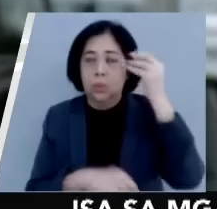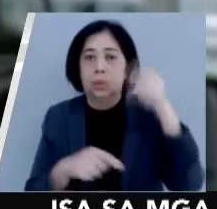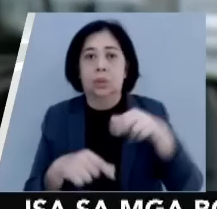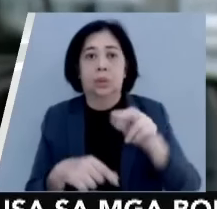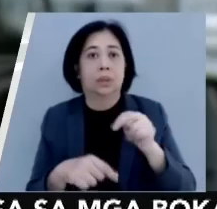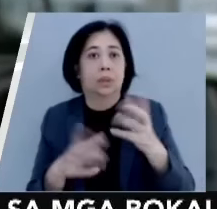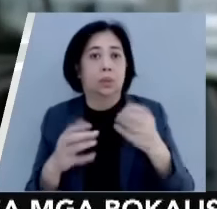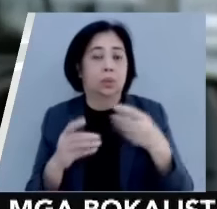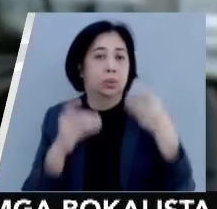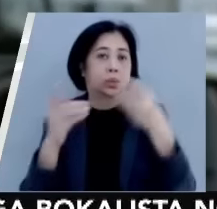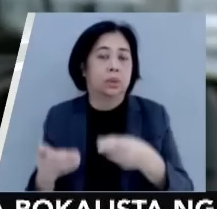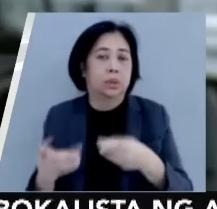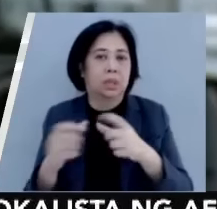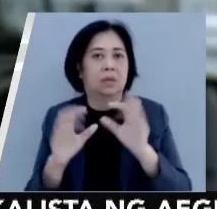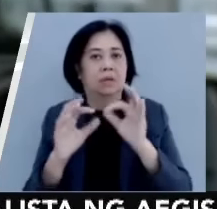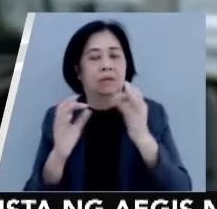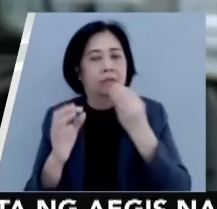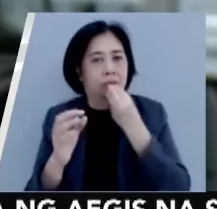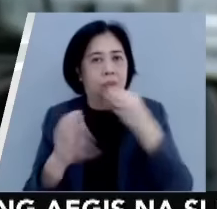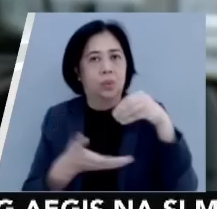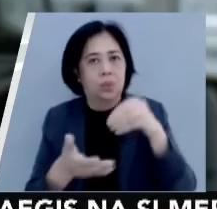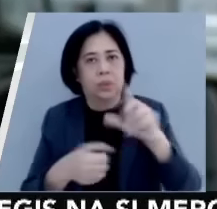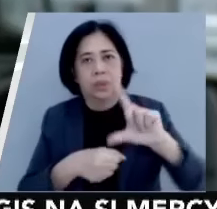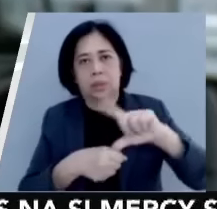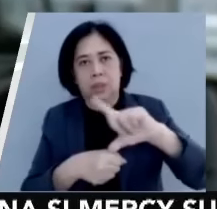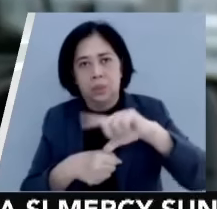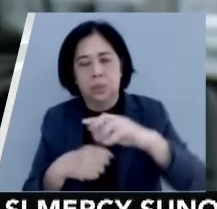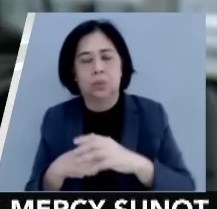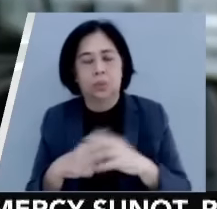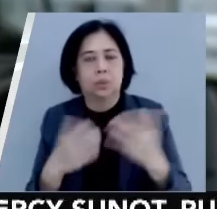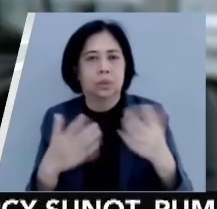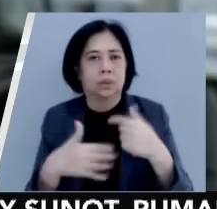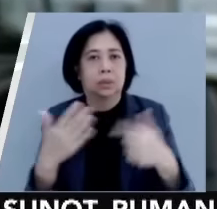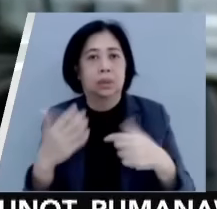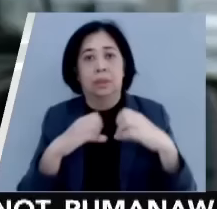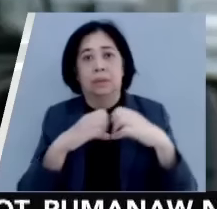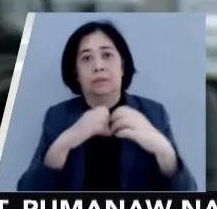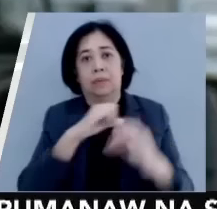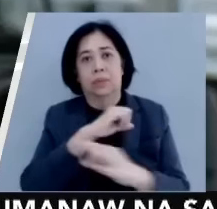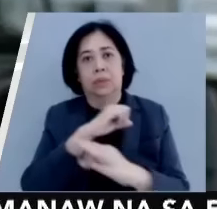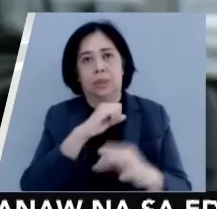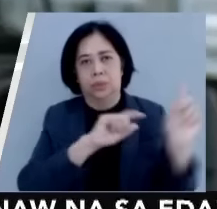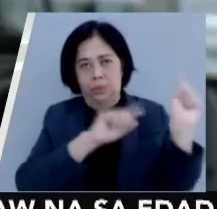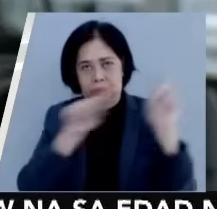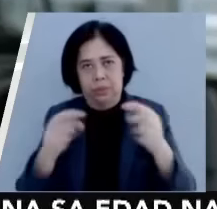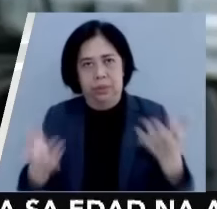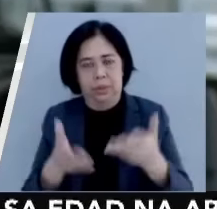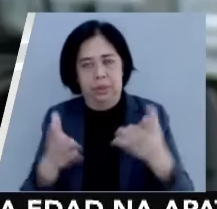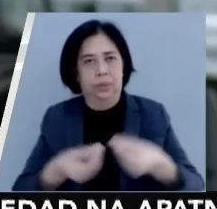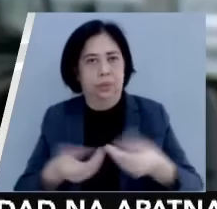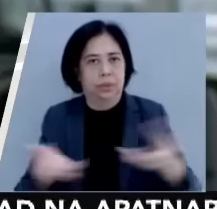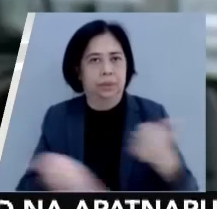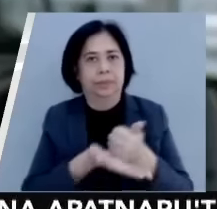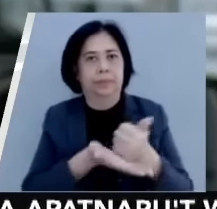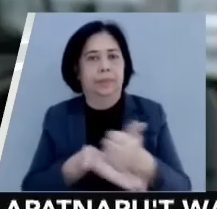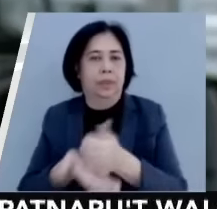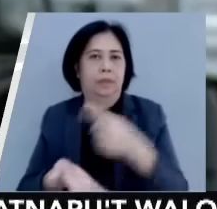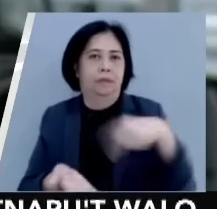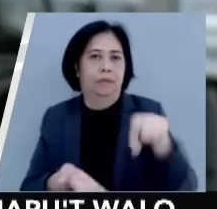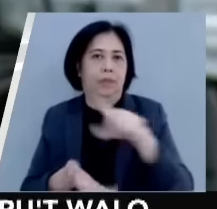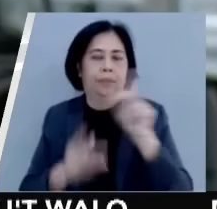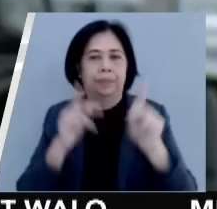ay mga family food packs, mga canned goods. Samantala, yung GMA Kapuso Foundation ay papunta na rin po dito para magbigay ng tulong para sa ating mga kababayan